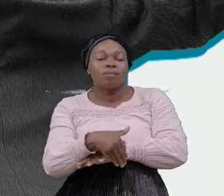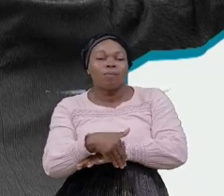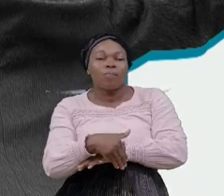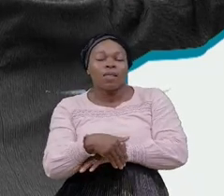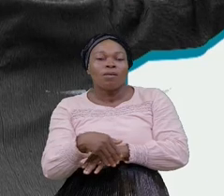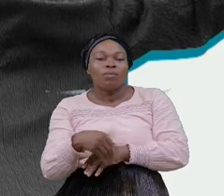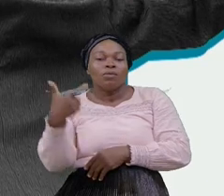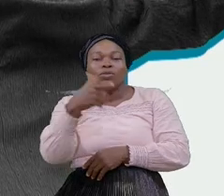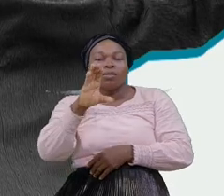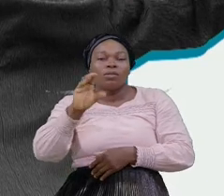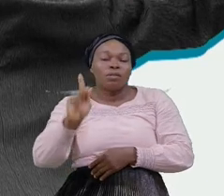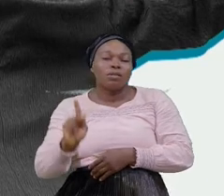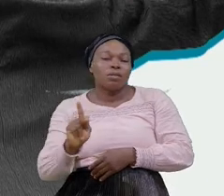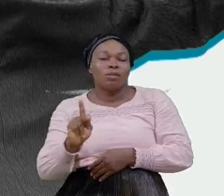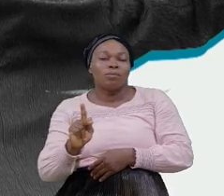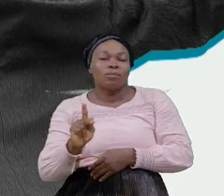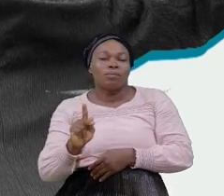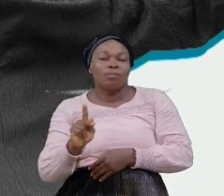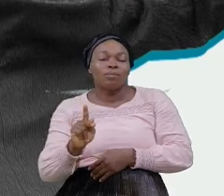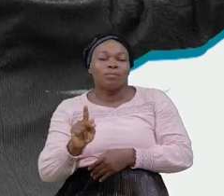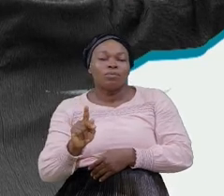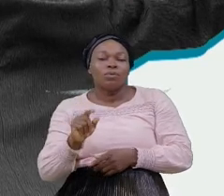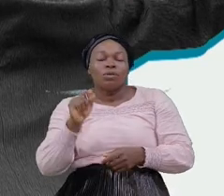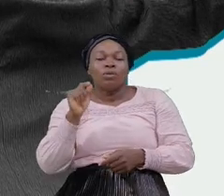lien là-bas qui est